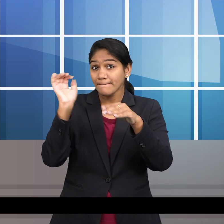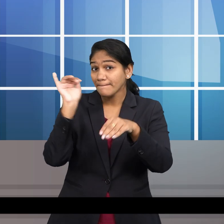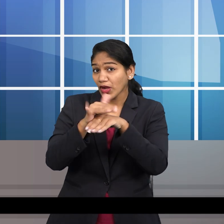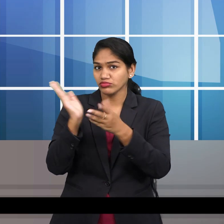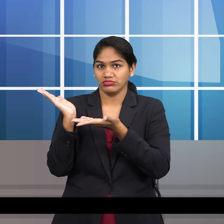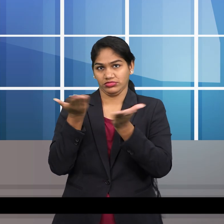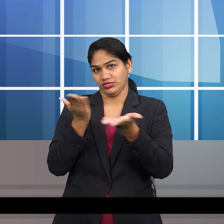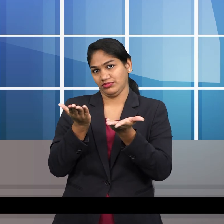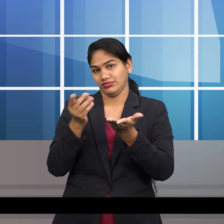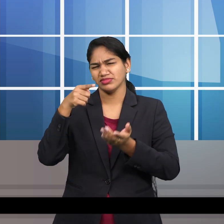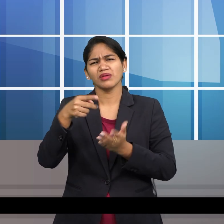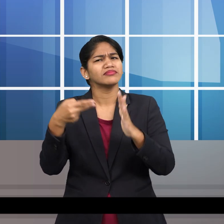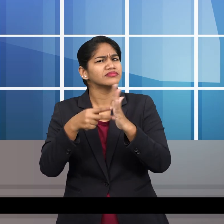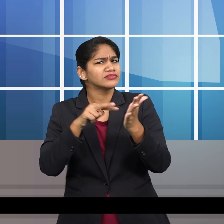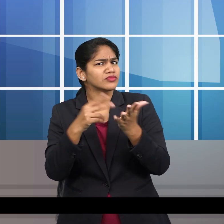टपाल सेवा.